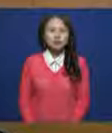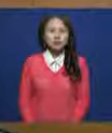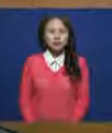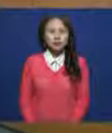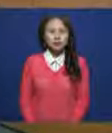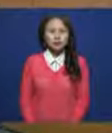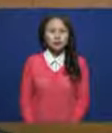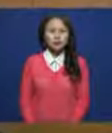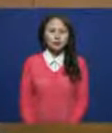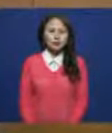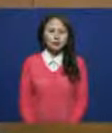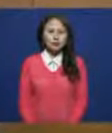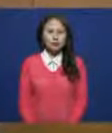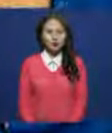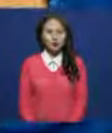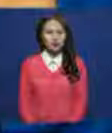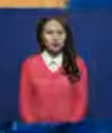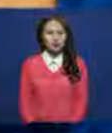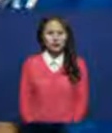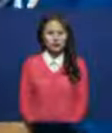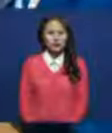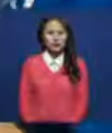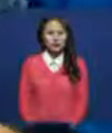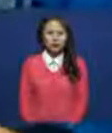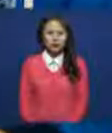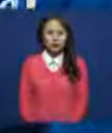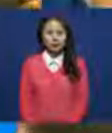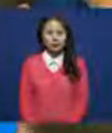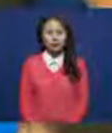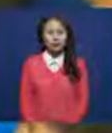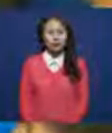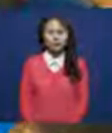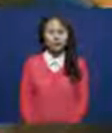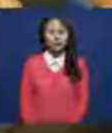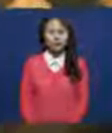Алға Қазақстан! Нұрбек Байбосын, Болат Жарылғасов, Астана.